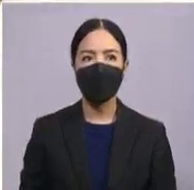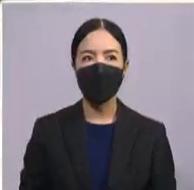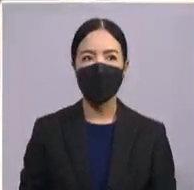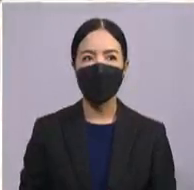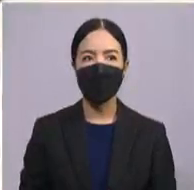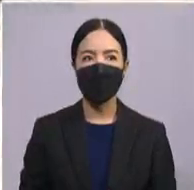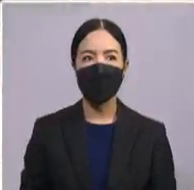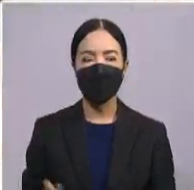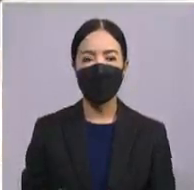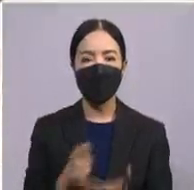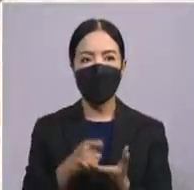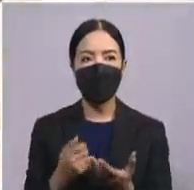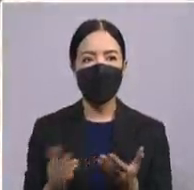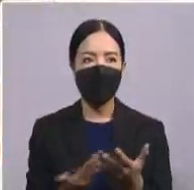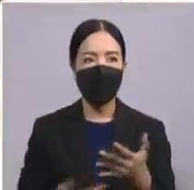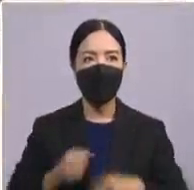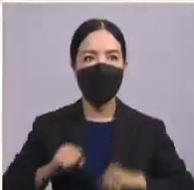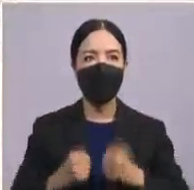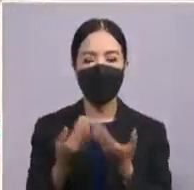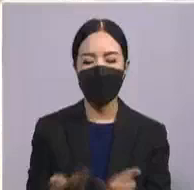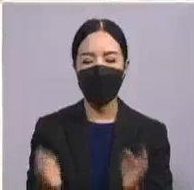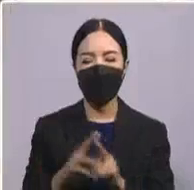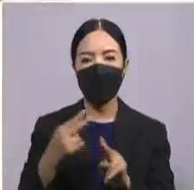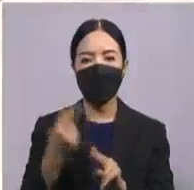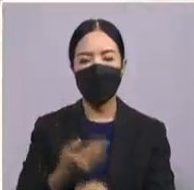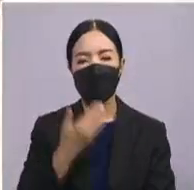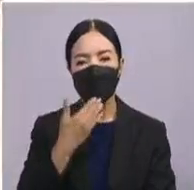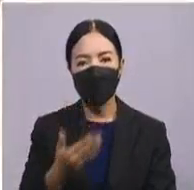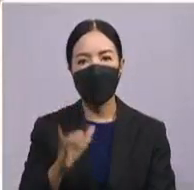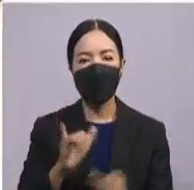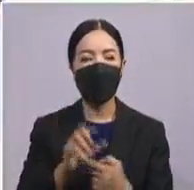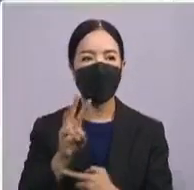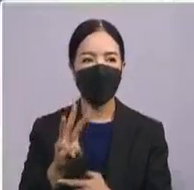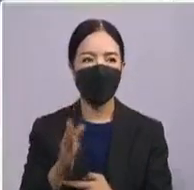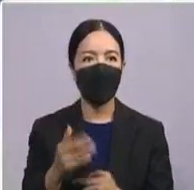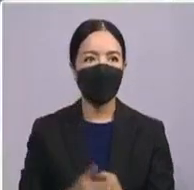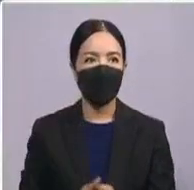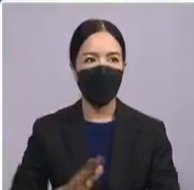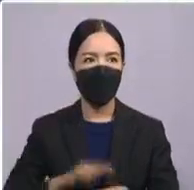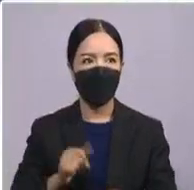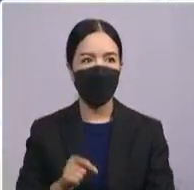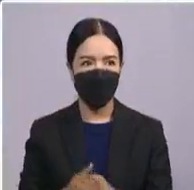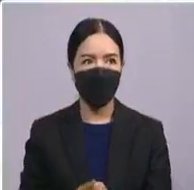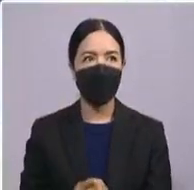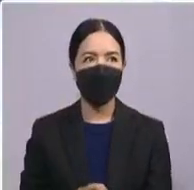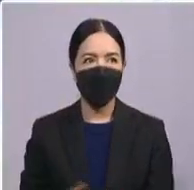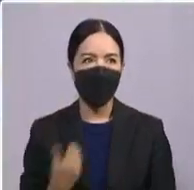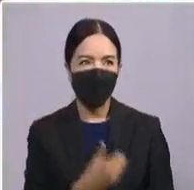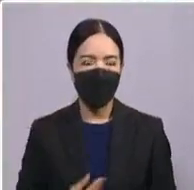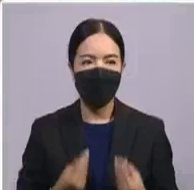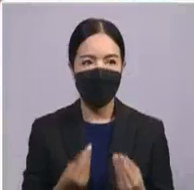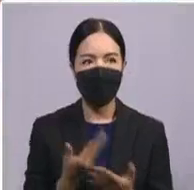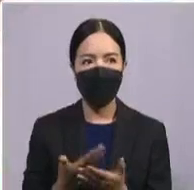วงการเทนนิสไทยในระดับเยาวชนหากเอ่ยถึงครอบครัวยืนยาวทุกคนต่างยอมรับในฝีมือและความสามารถที่เกิดขึ้นได้จากความทุ่มเททั้งกำลังกายกำลัง